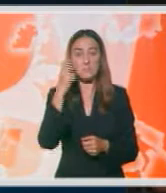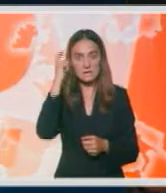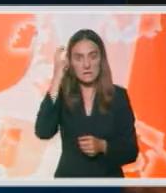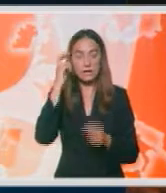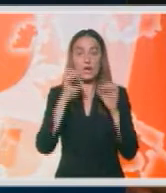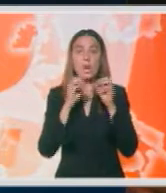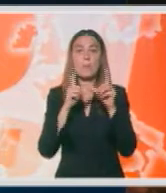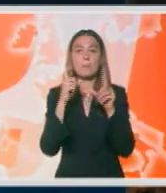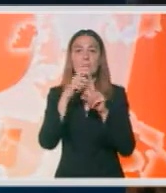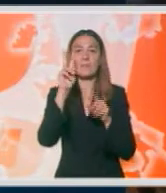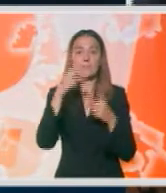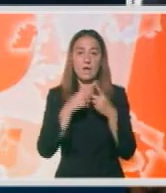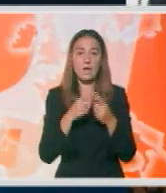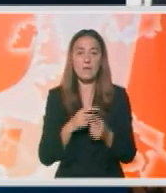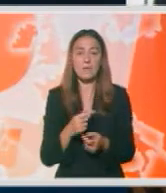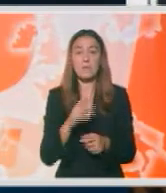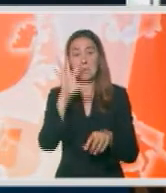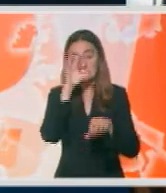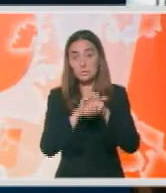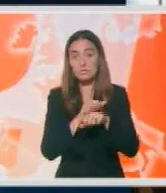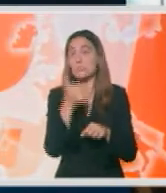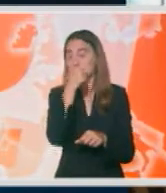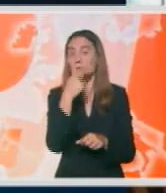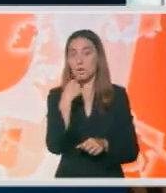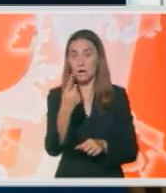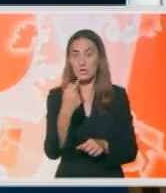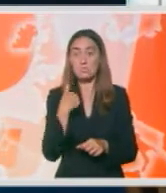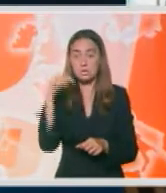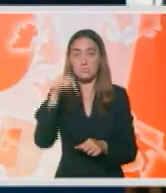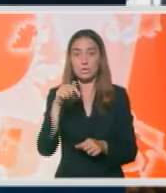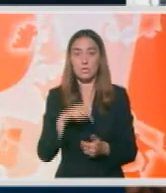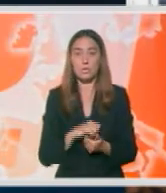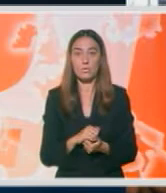Budve. Pa utisnu nam, šta da vam kažemo, kad smo već tu po